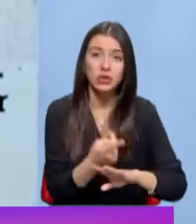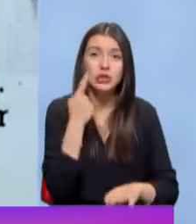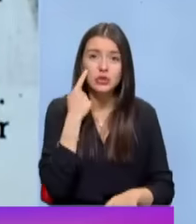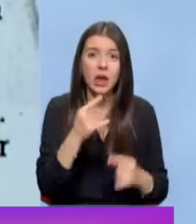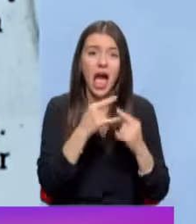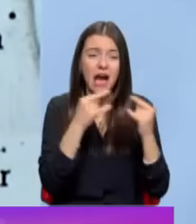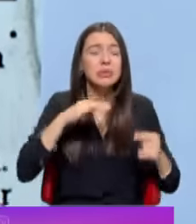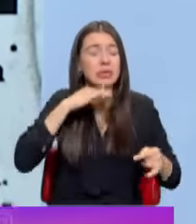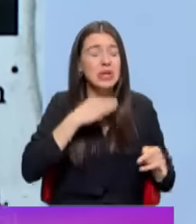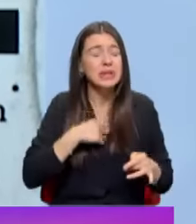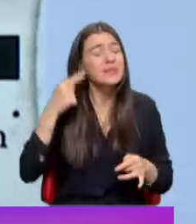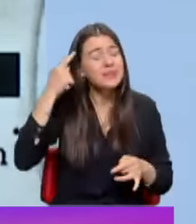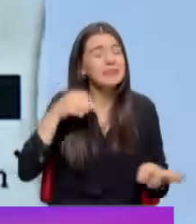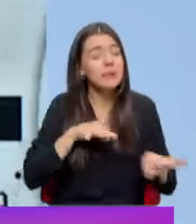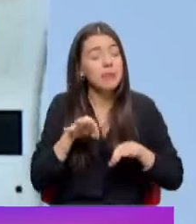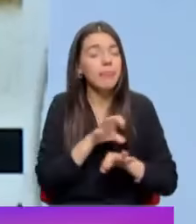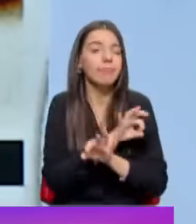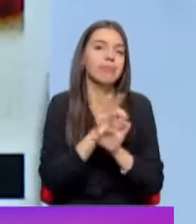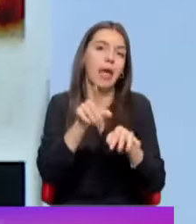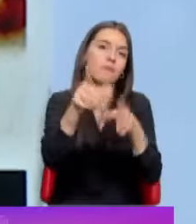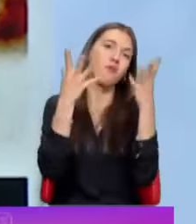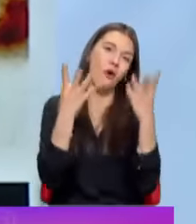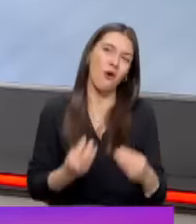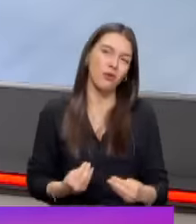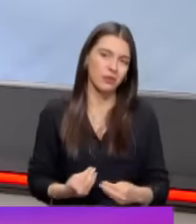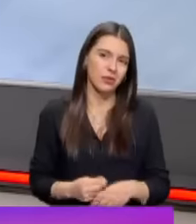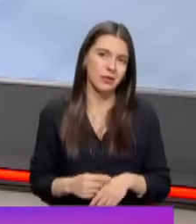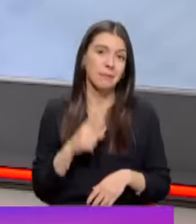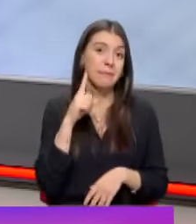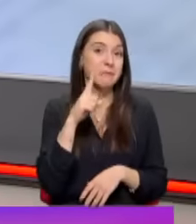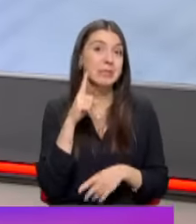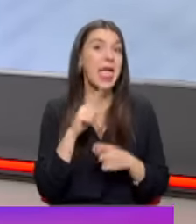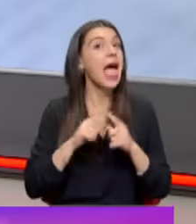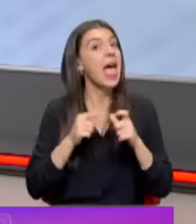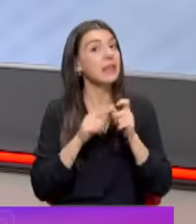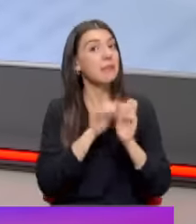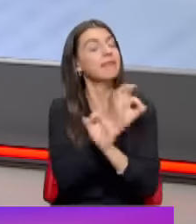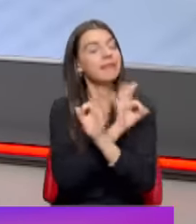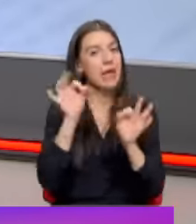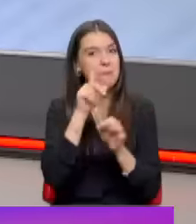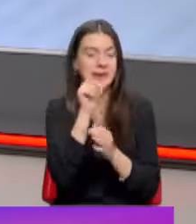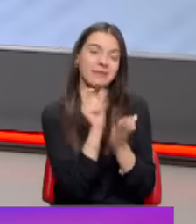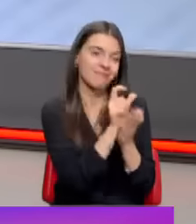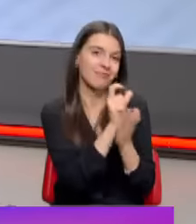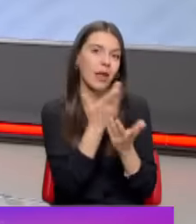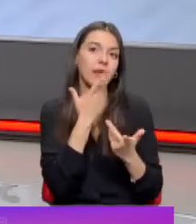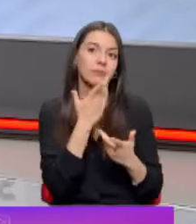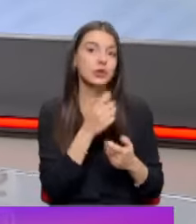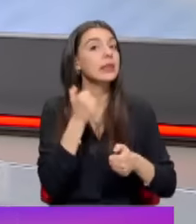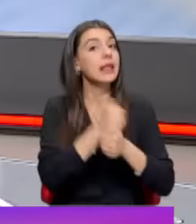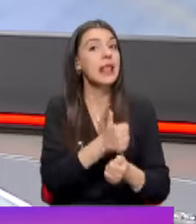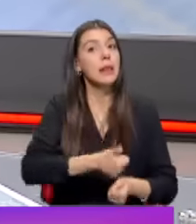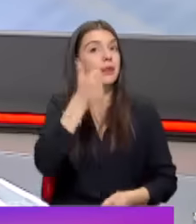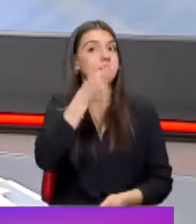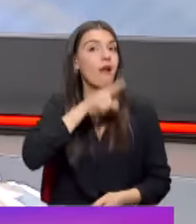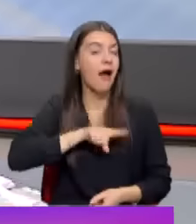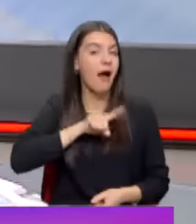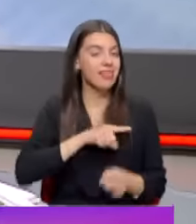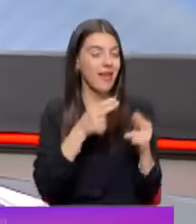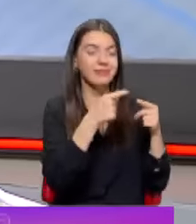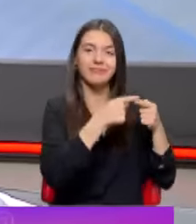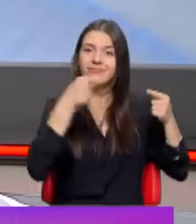da öyle oldu demiş. Edebi bir betimlemeyle genel başkanlığa adaylık sürecini